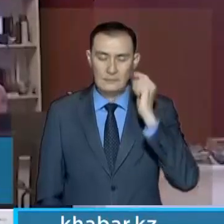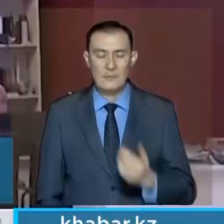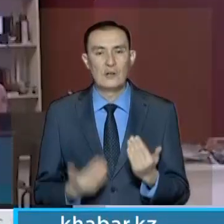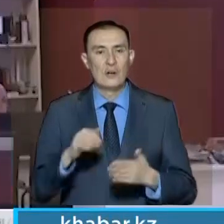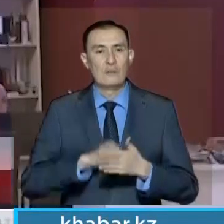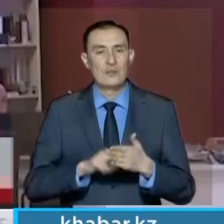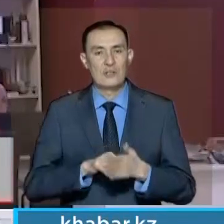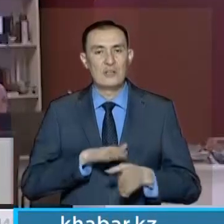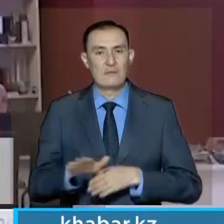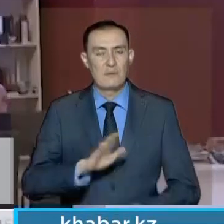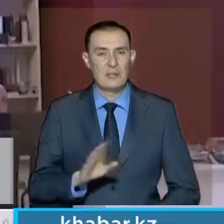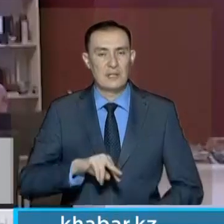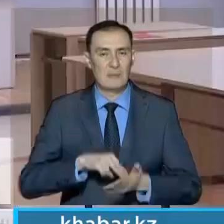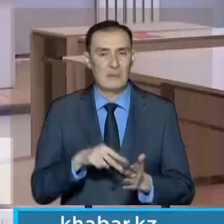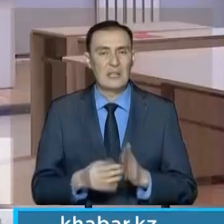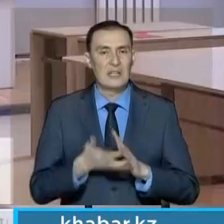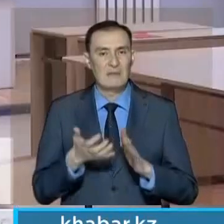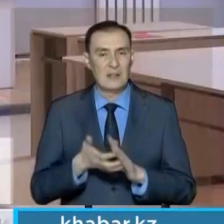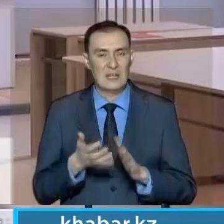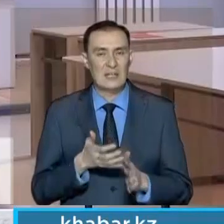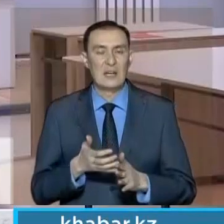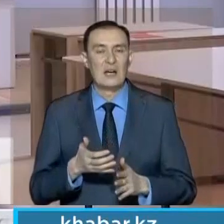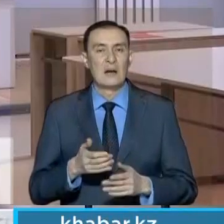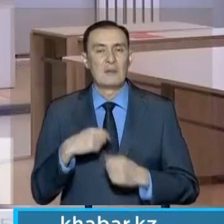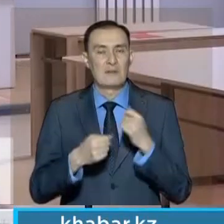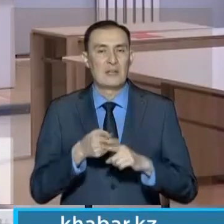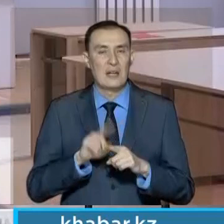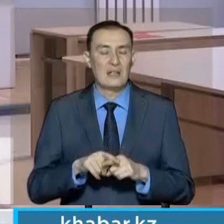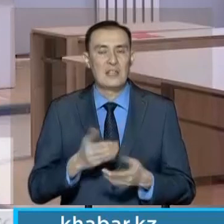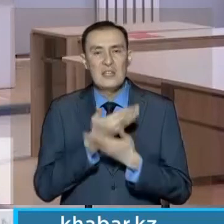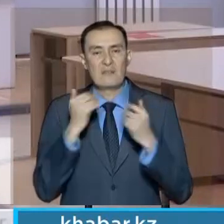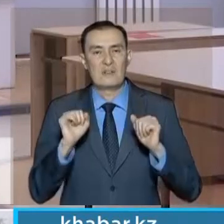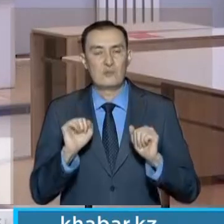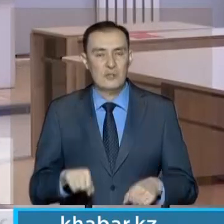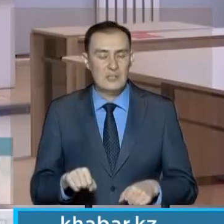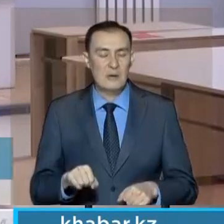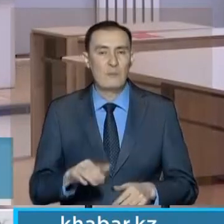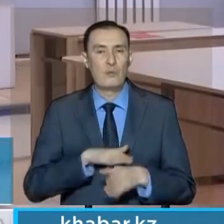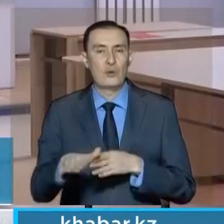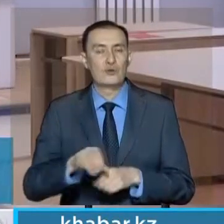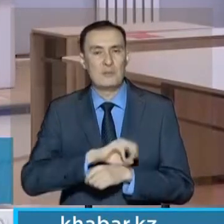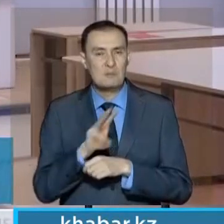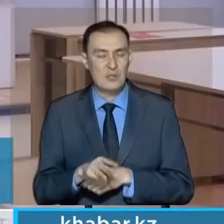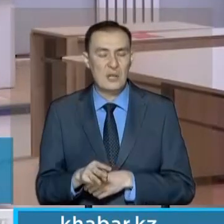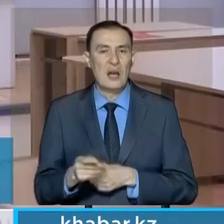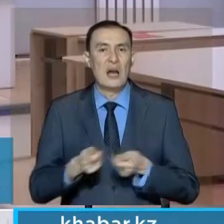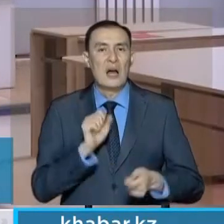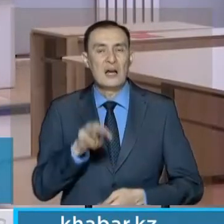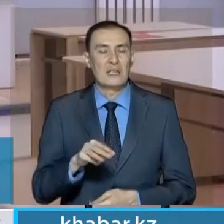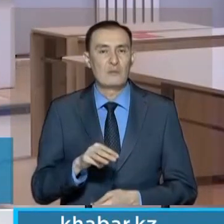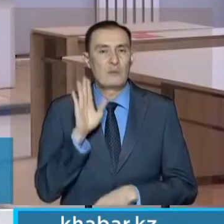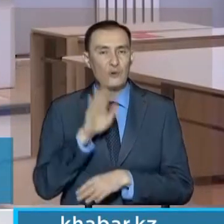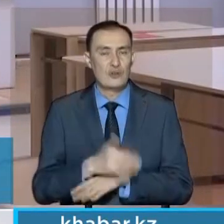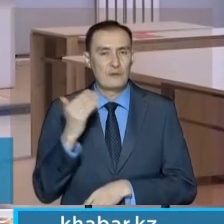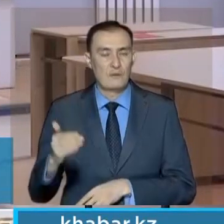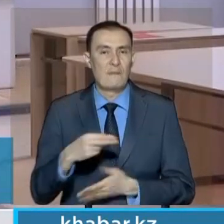Причина невыполнения планов в недостаточном количестве жилья. В сельских округах нет возможности предоставить его в полном объеме. Акимам районов дано поручение